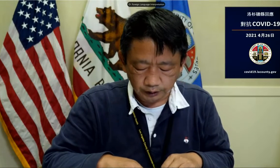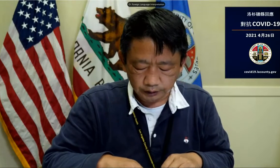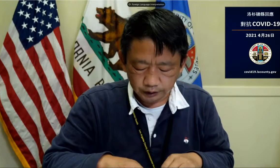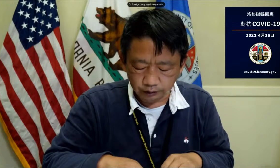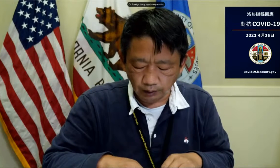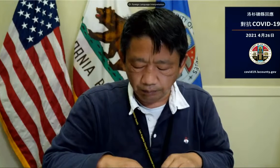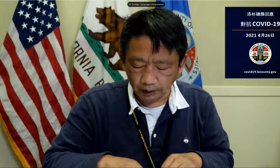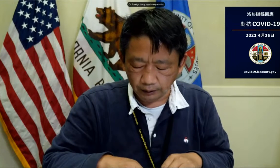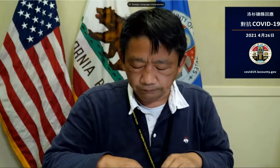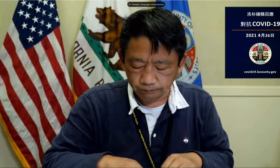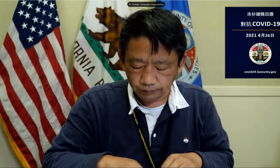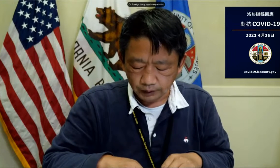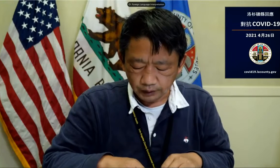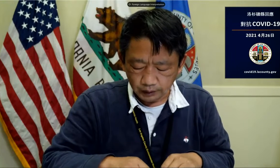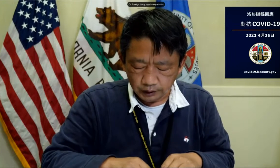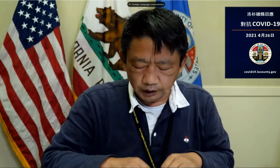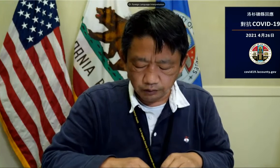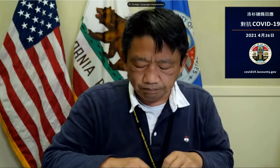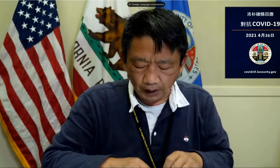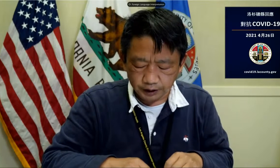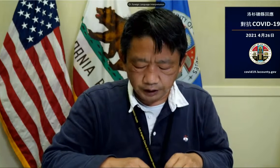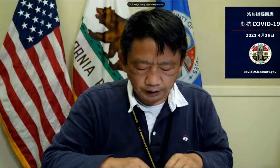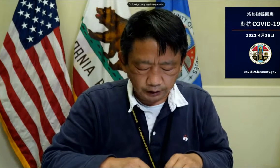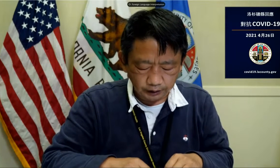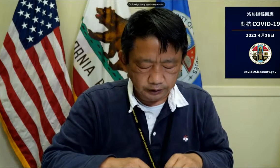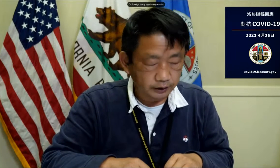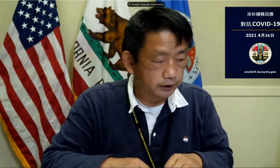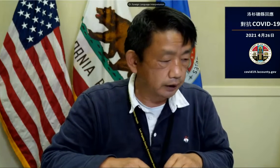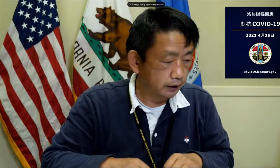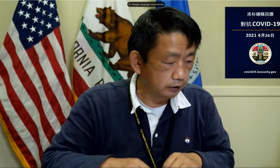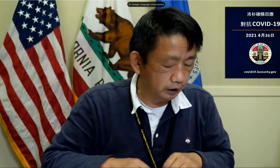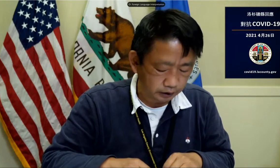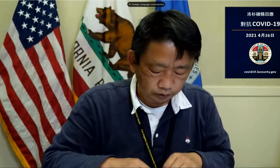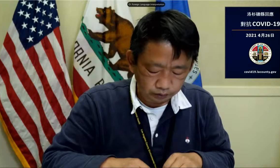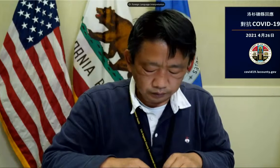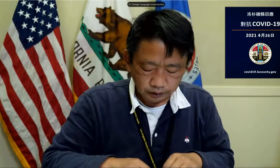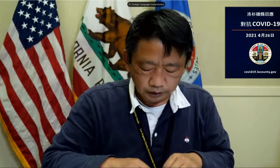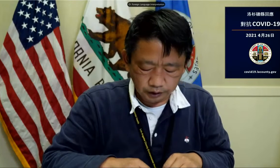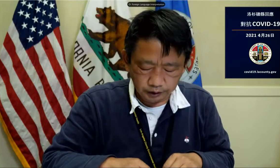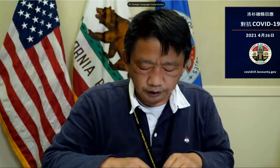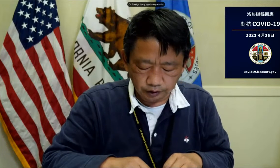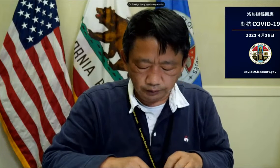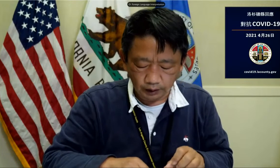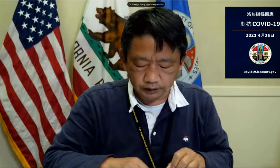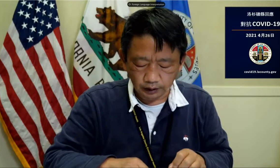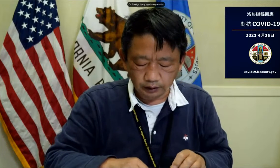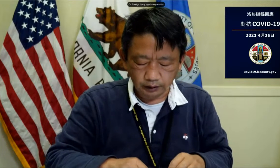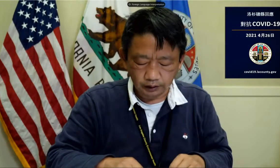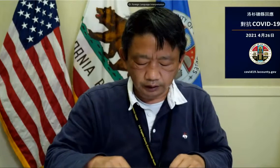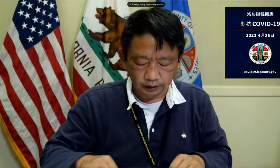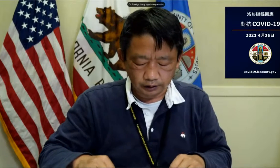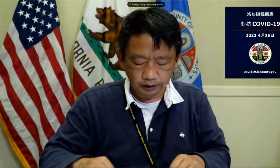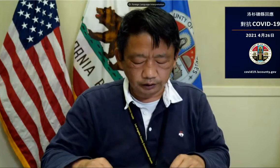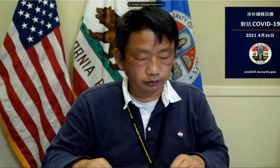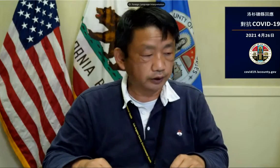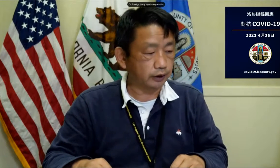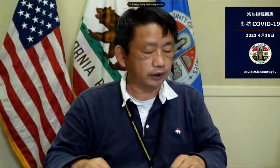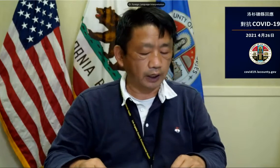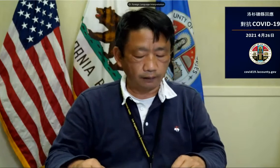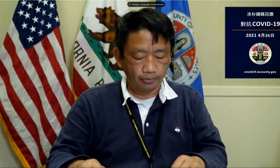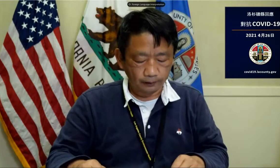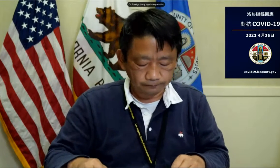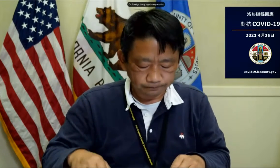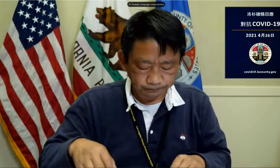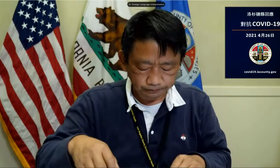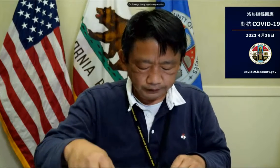知的新冠病例，其中81个仍在调查之中，4922个已结束了调